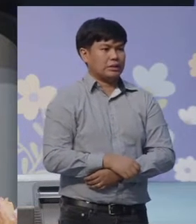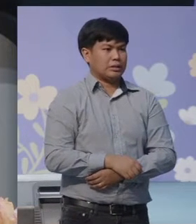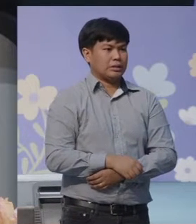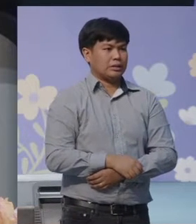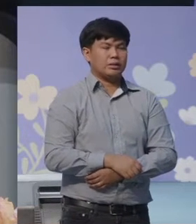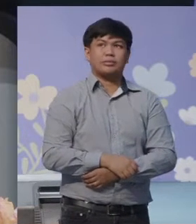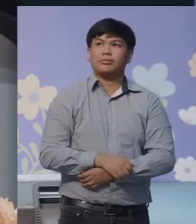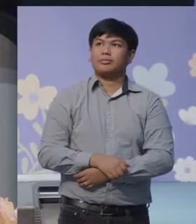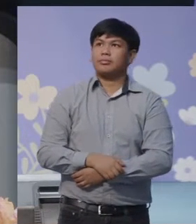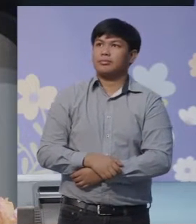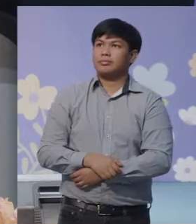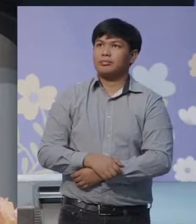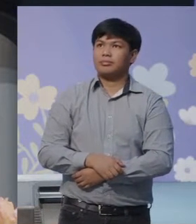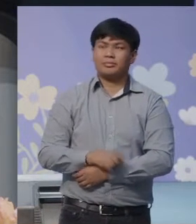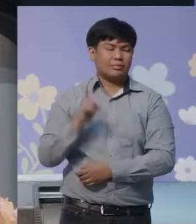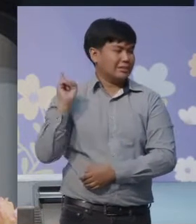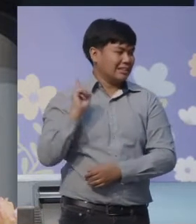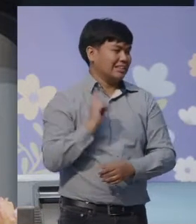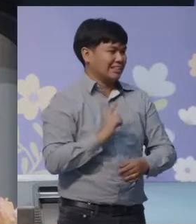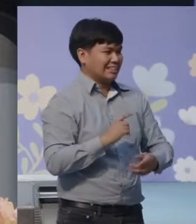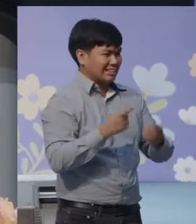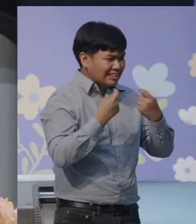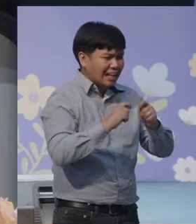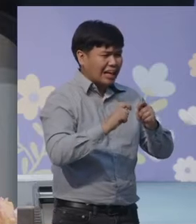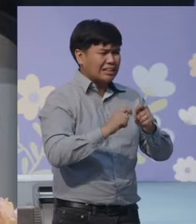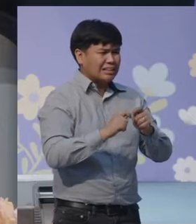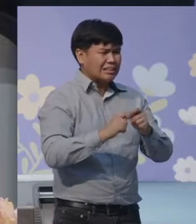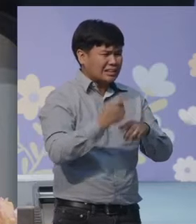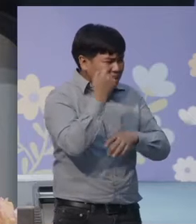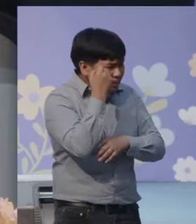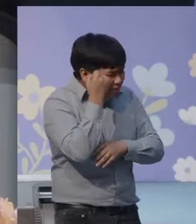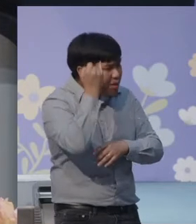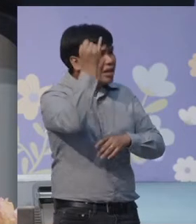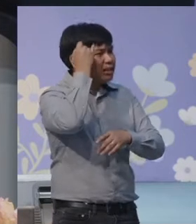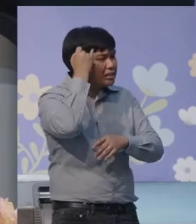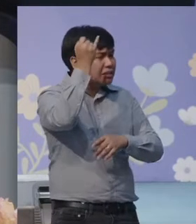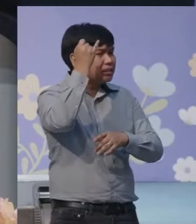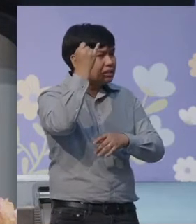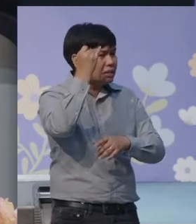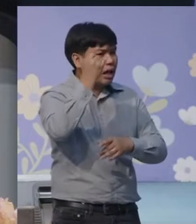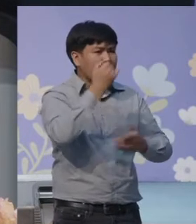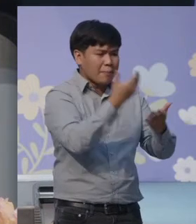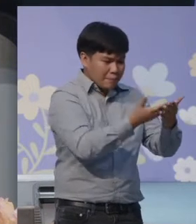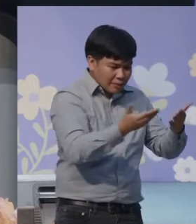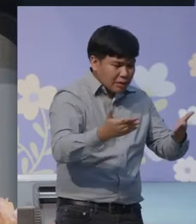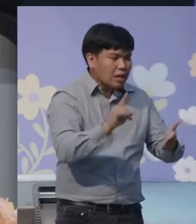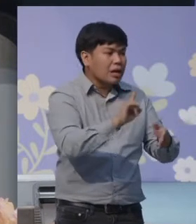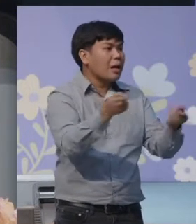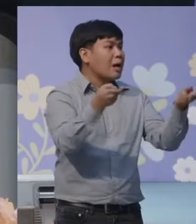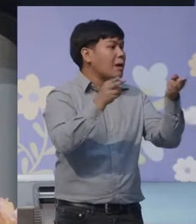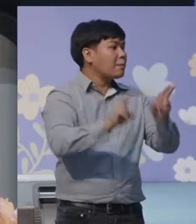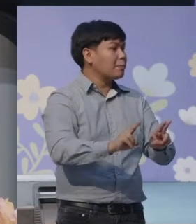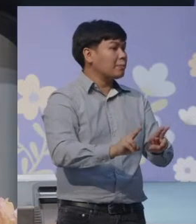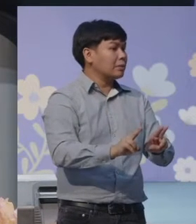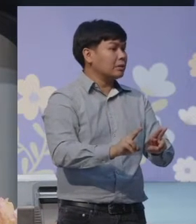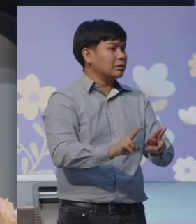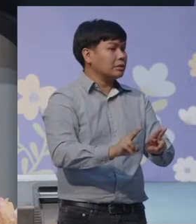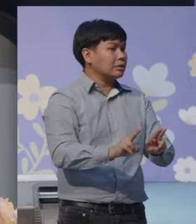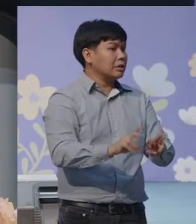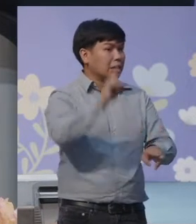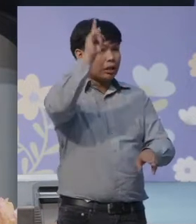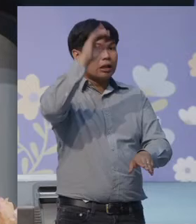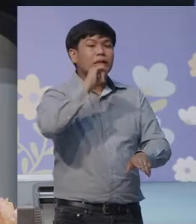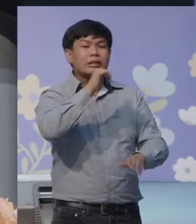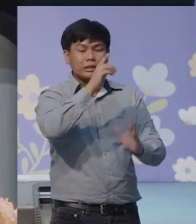Sarap, hindi ko alam kung mahirap ding isipin, no, ang mga bagay na hindi dinisenyo